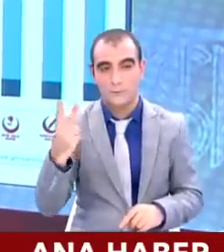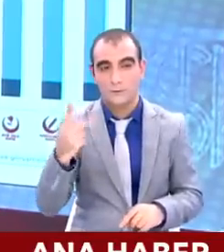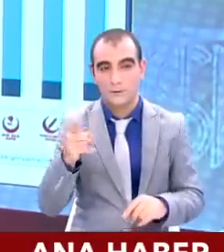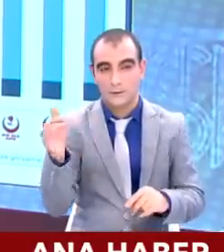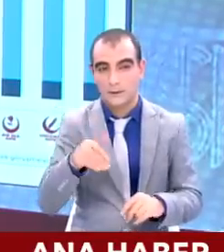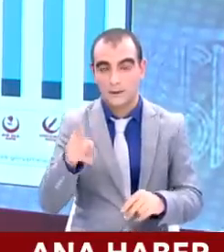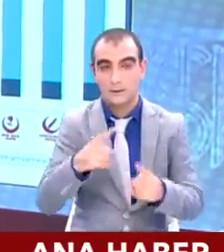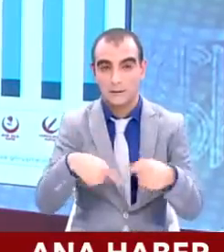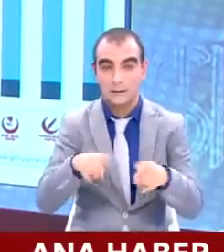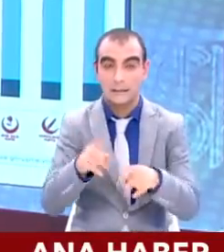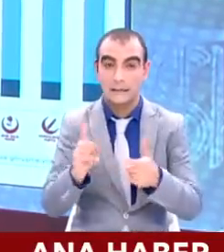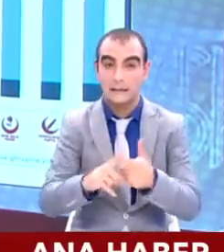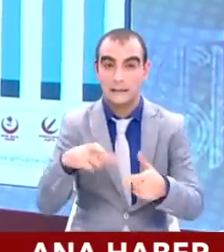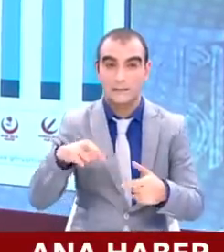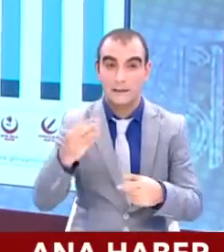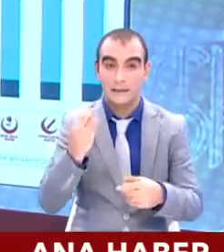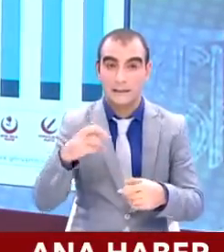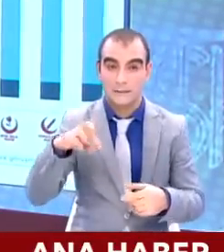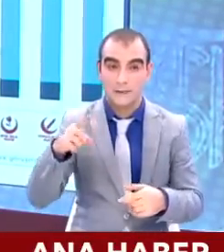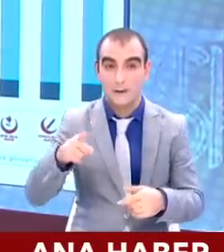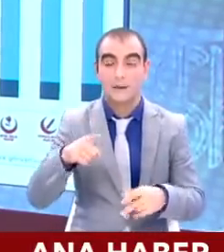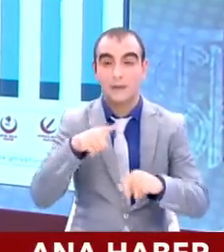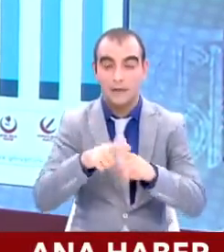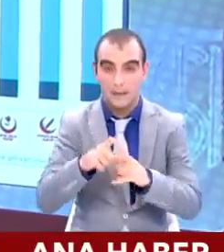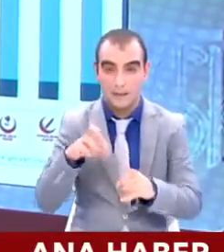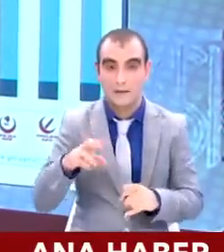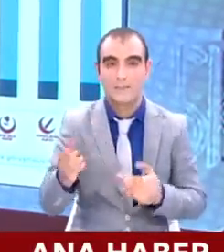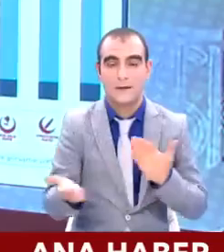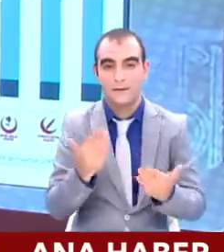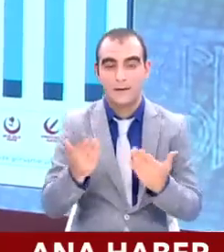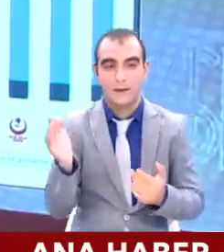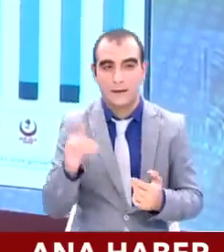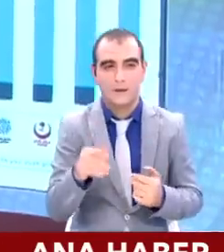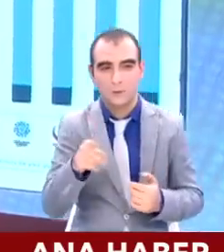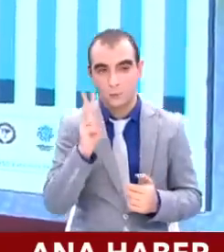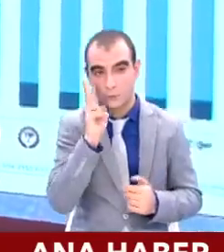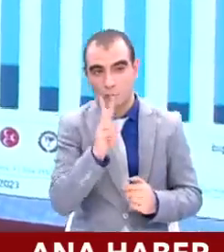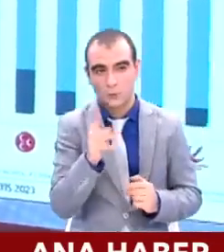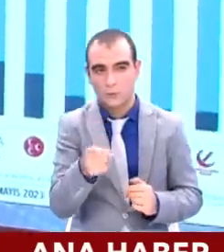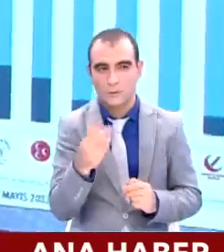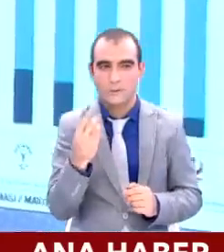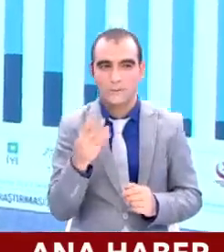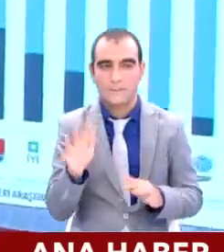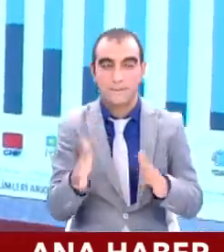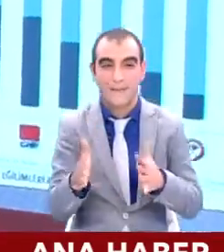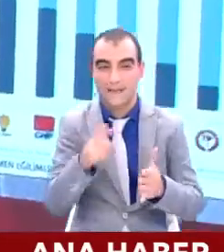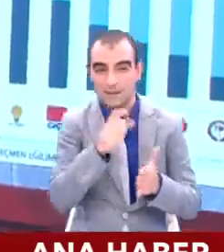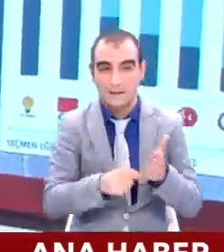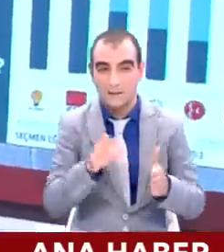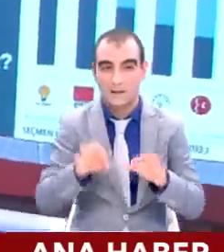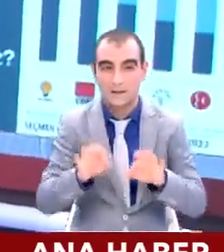Cumhuriyet Halk Partisi %28'de 2 parti sonra iyi Parti geliyor yeşil Sol parti geliyor şimdi anketlerde şunu görüyoruz reala bazen anketlerde